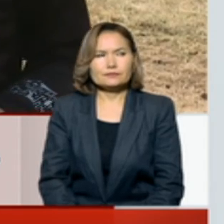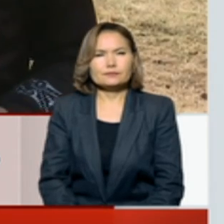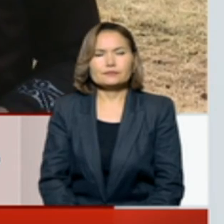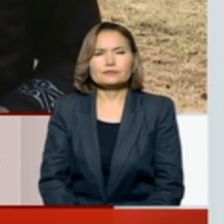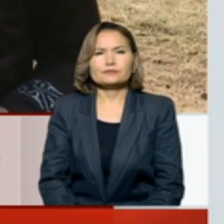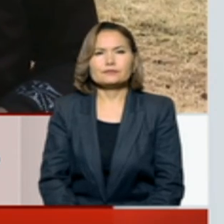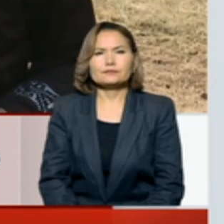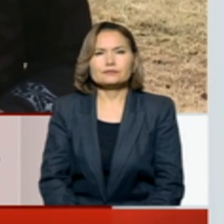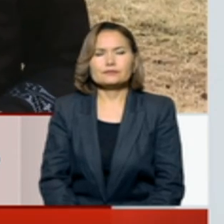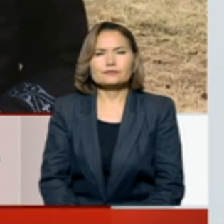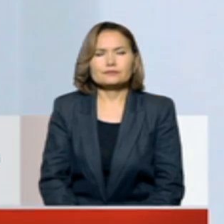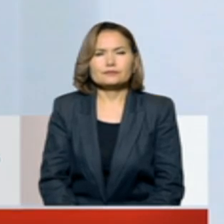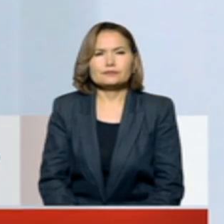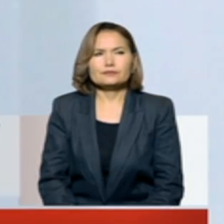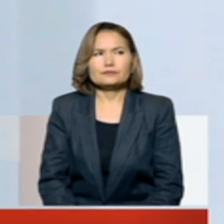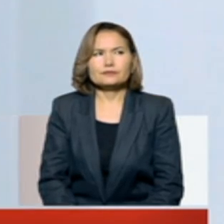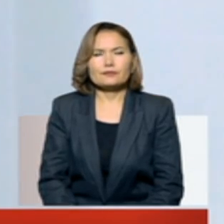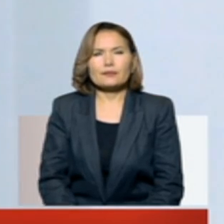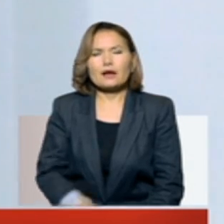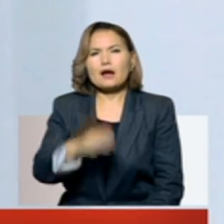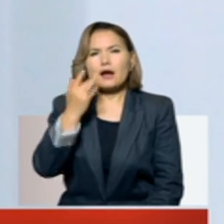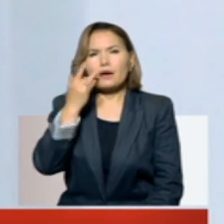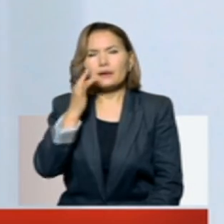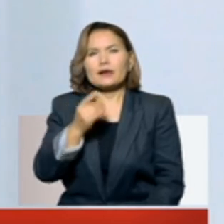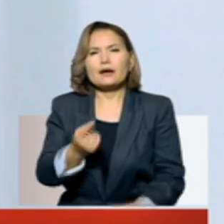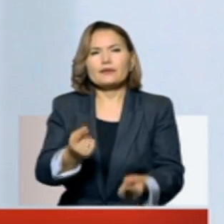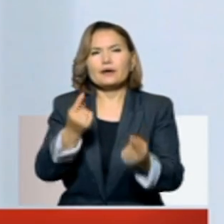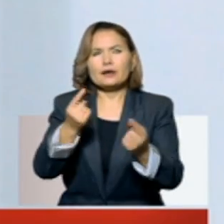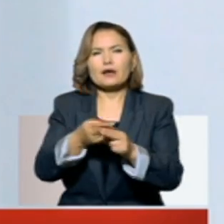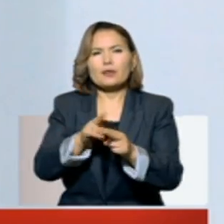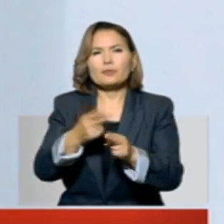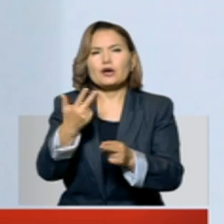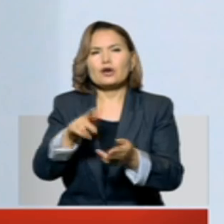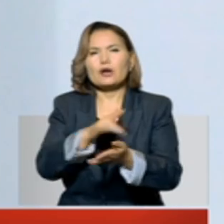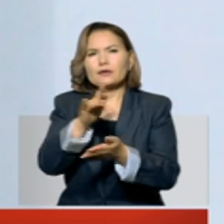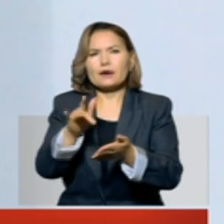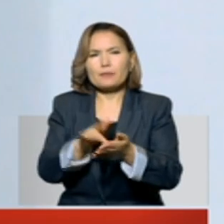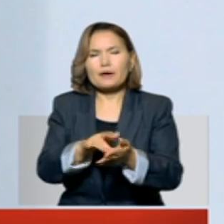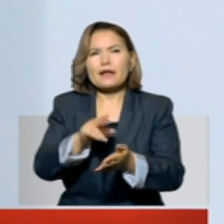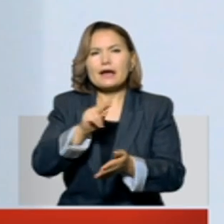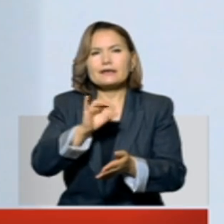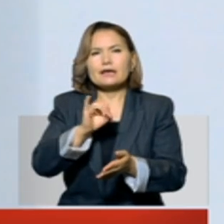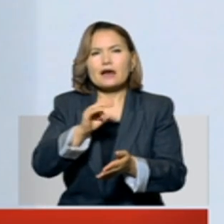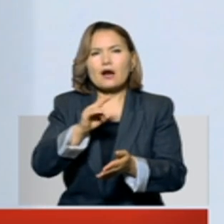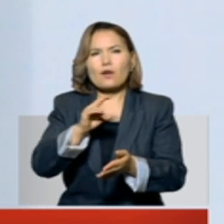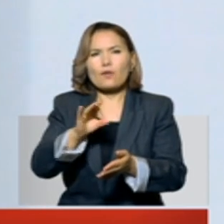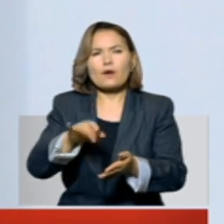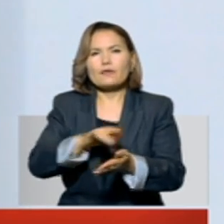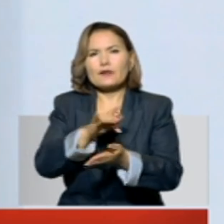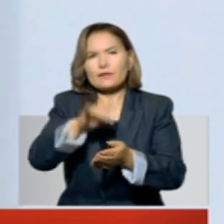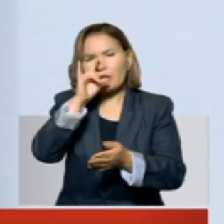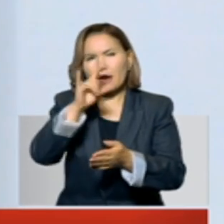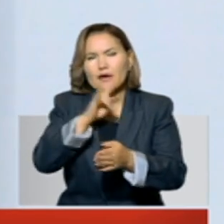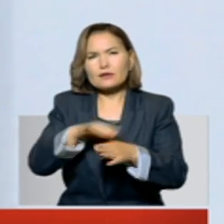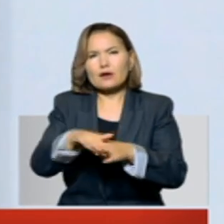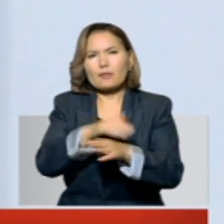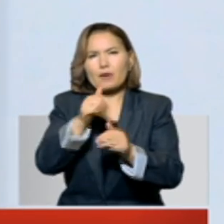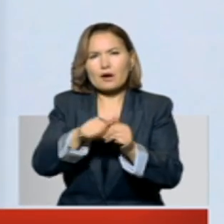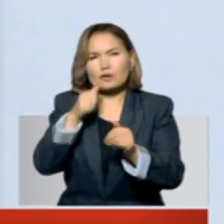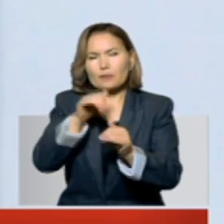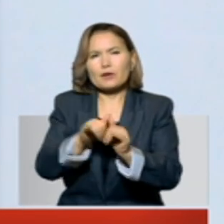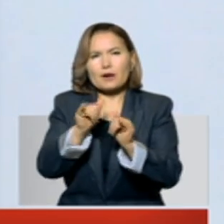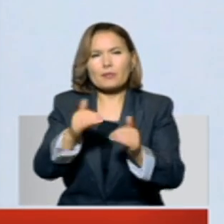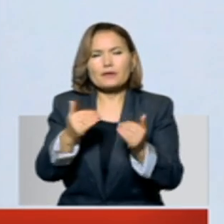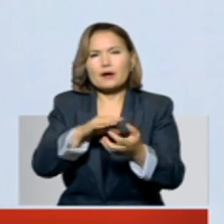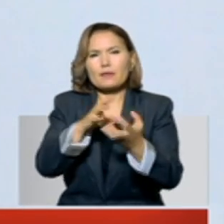Өзге де ақпараттарға кезек берейік. Ақштағы ең ірі үш қаланың бірі саналатын Чикаго шаһарында қазақтар саны көбейіп келеді.